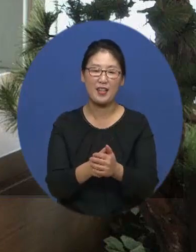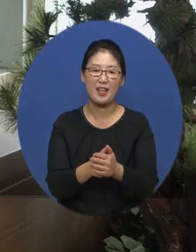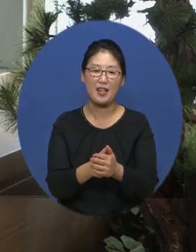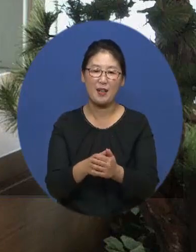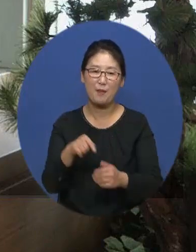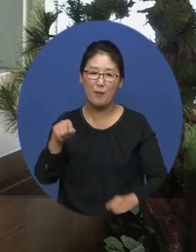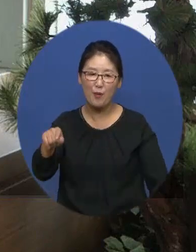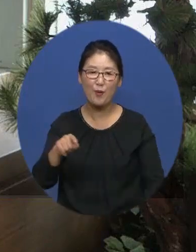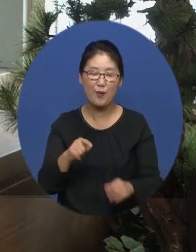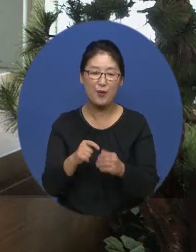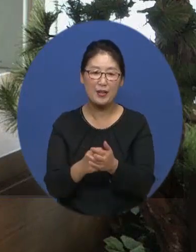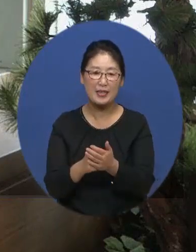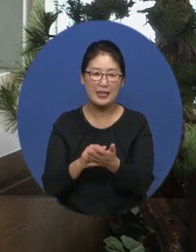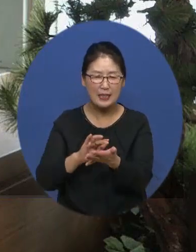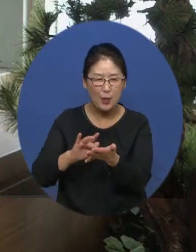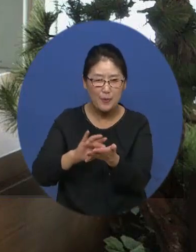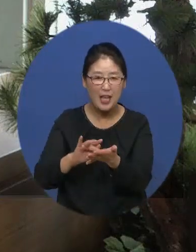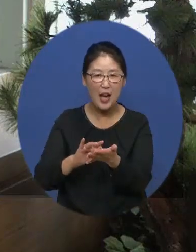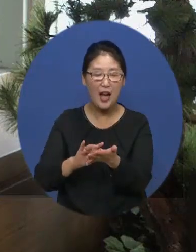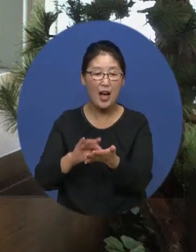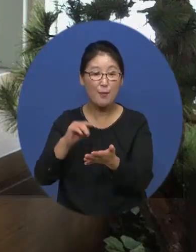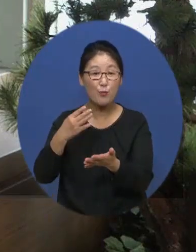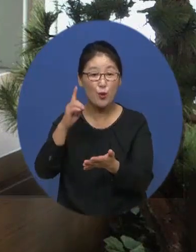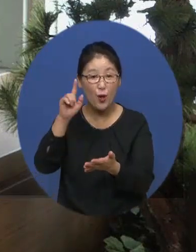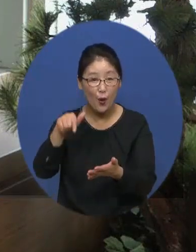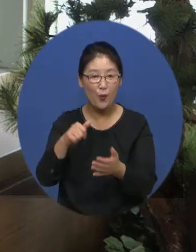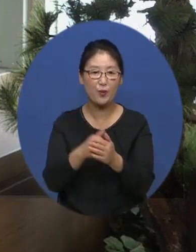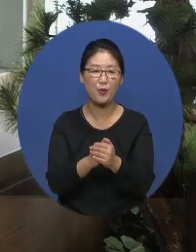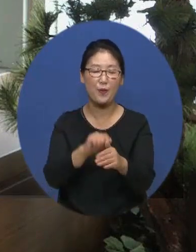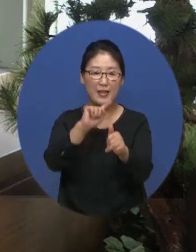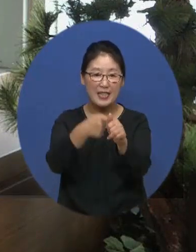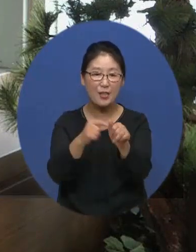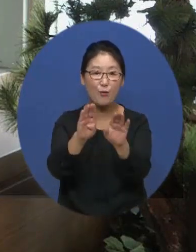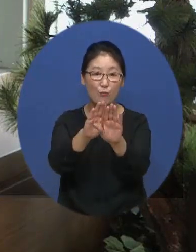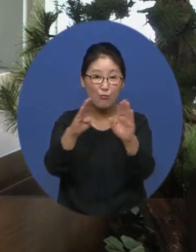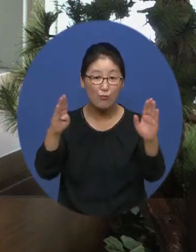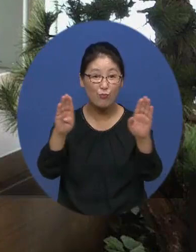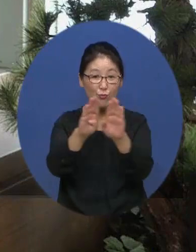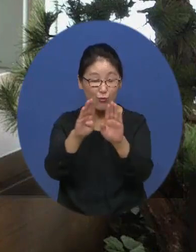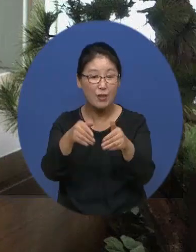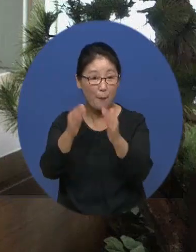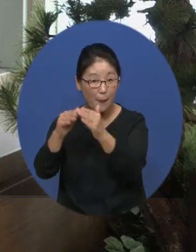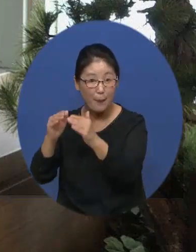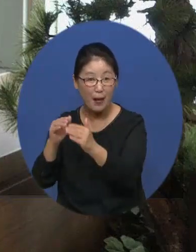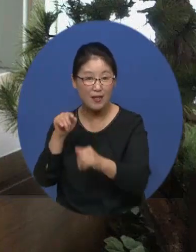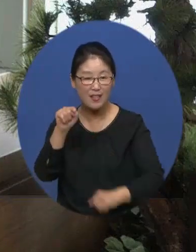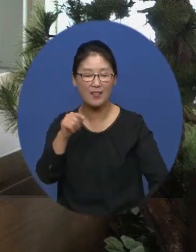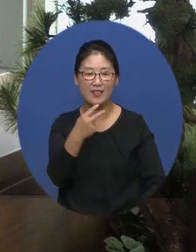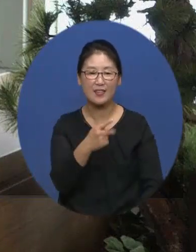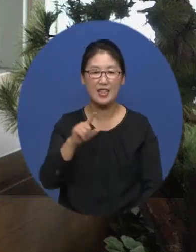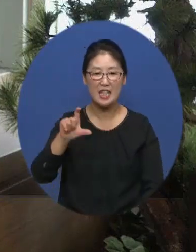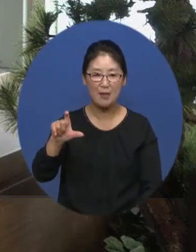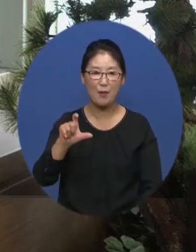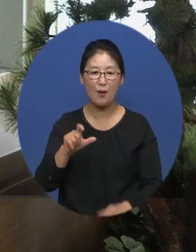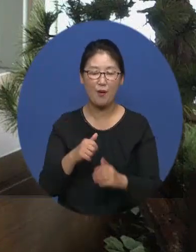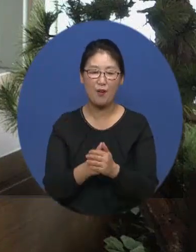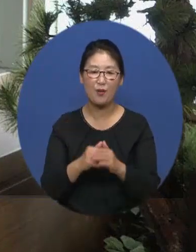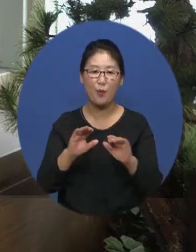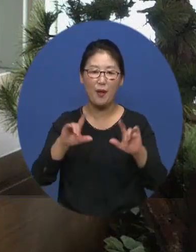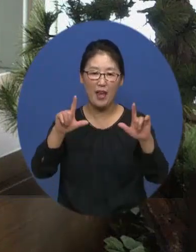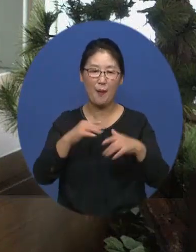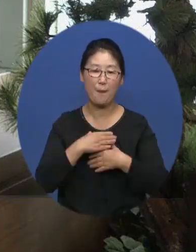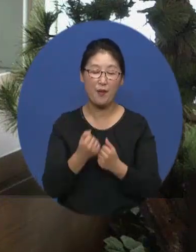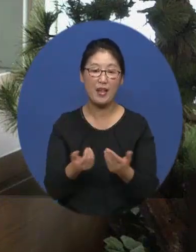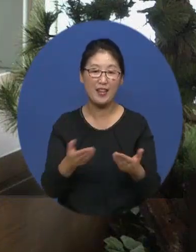점자블럭이나 자동 출입문들을 많이 새로 개설해가지고요. 2015년에는 올해 편한 일터 우수상을